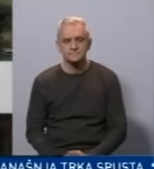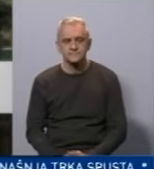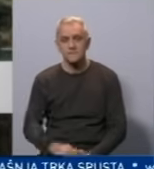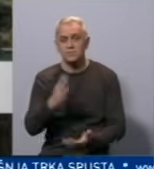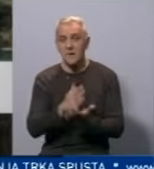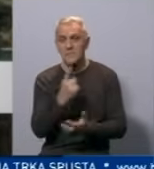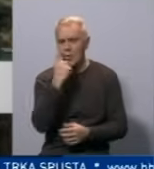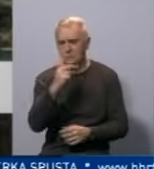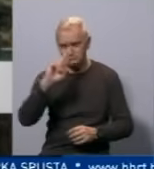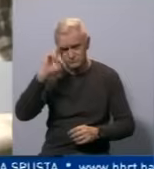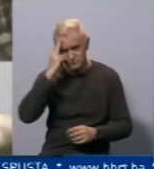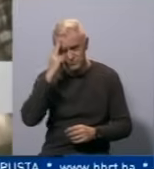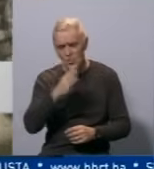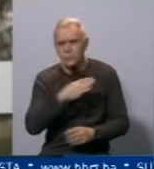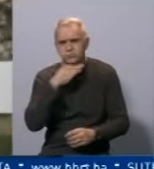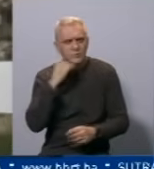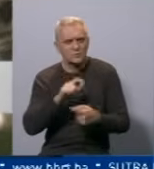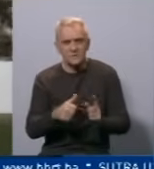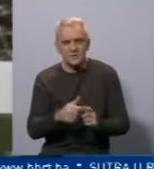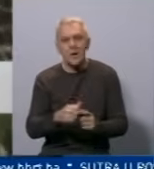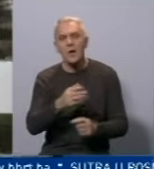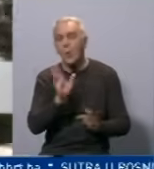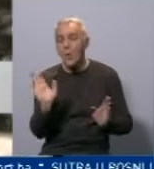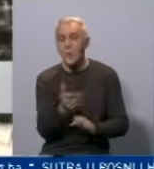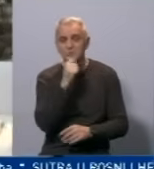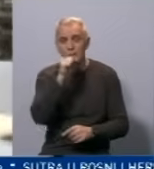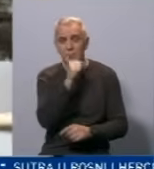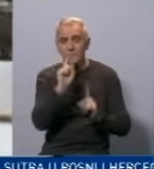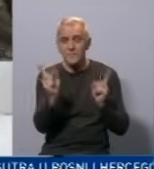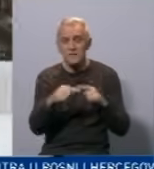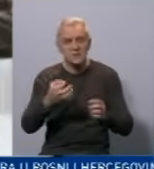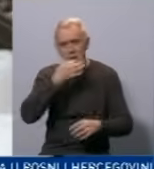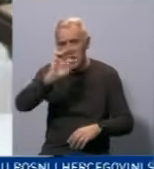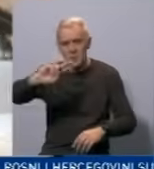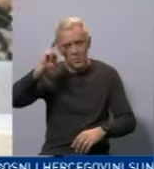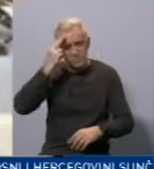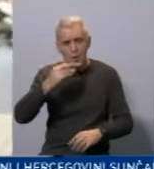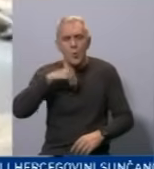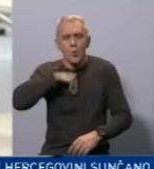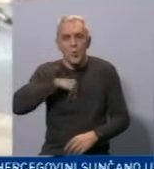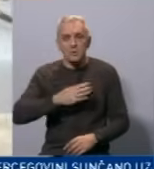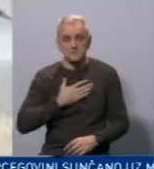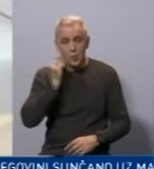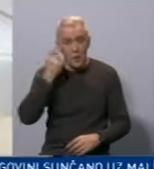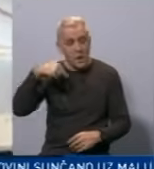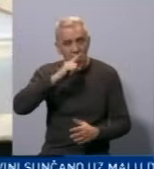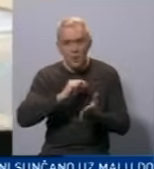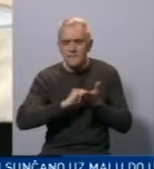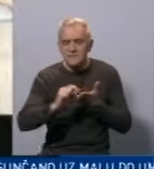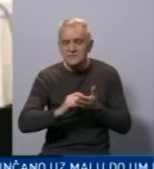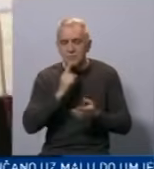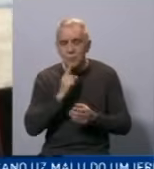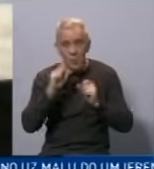Bio je jedinstven po mnogo čemu. Otišao je pjesnik koji je najbolje poznavao duh svog naroda, pisac i scenarista koji je